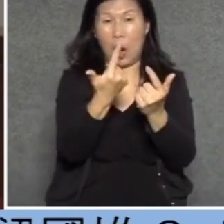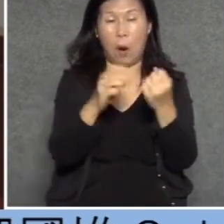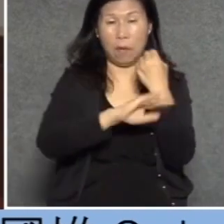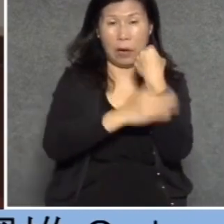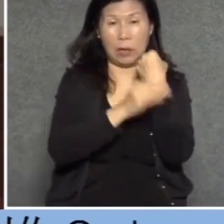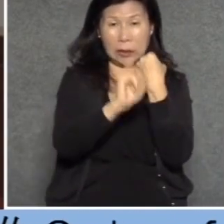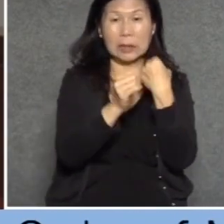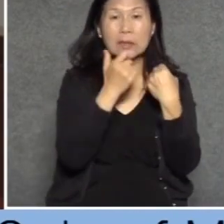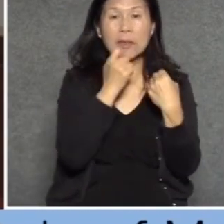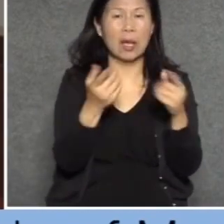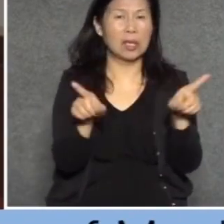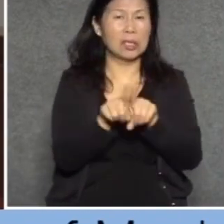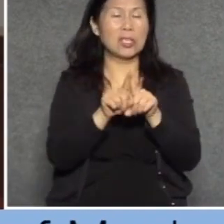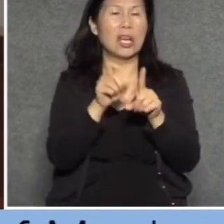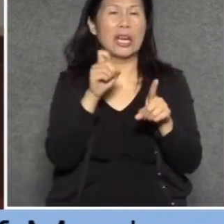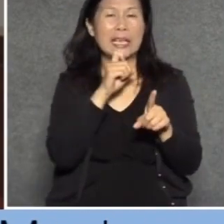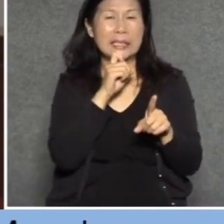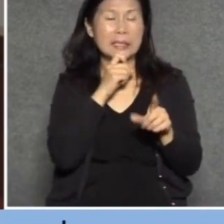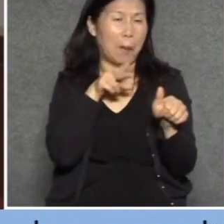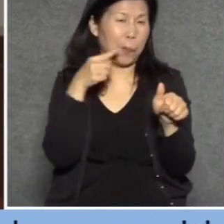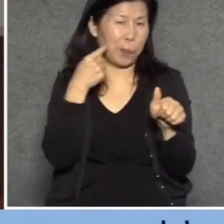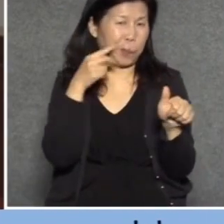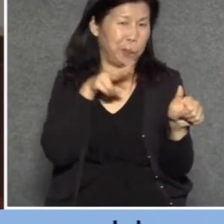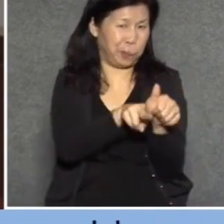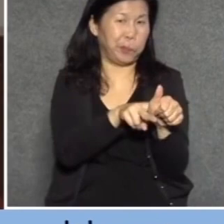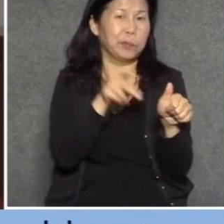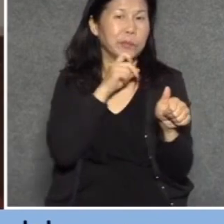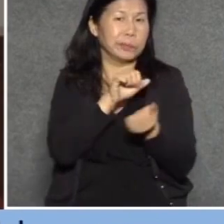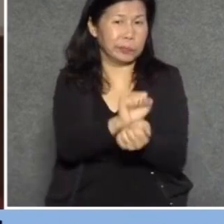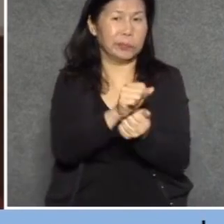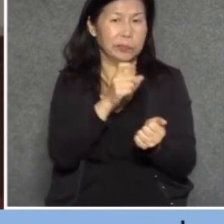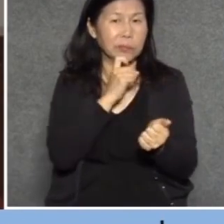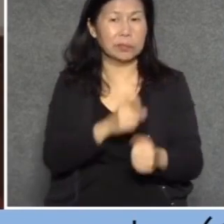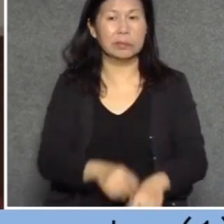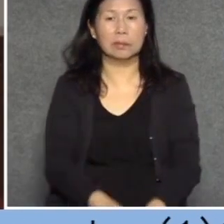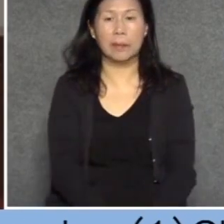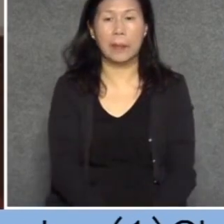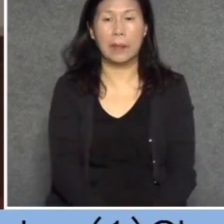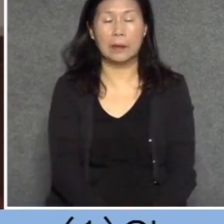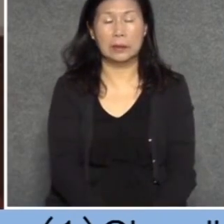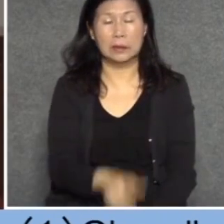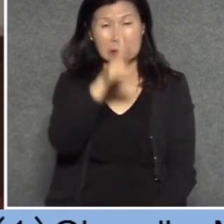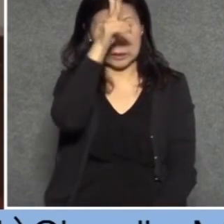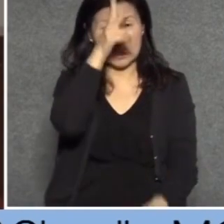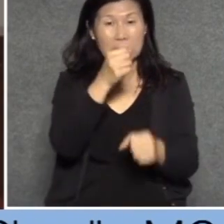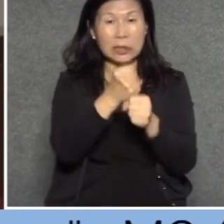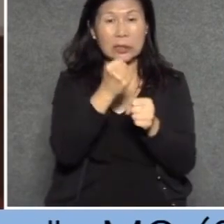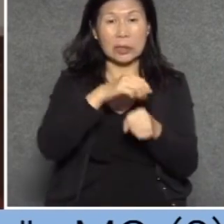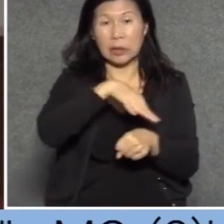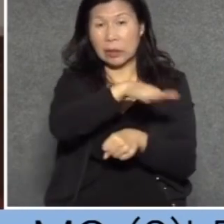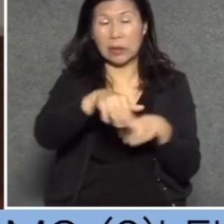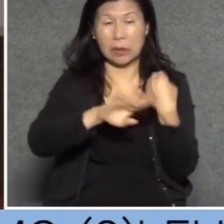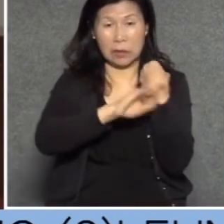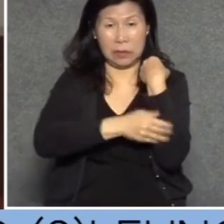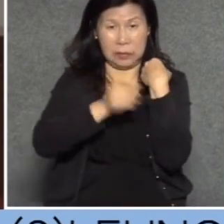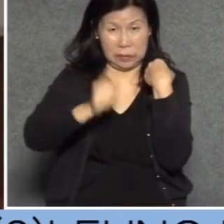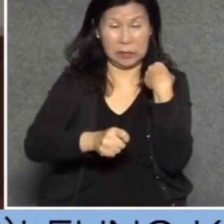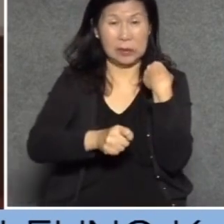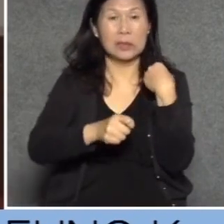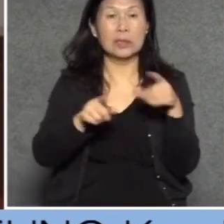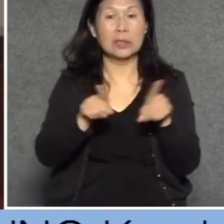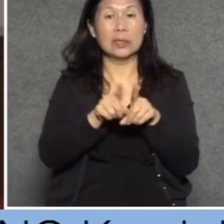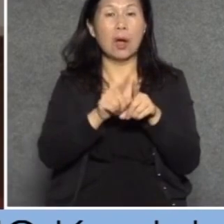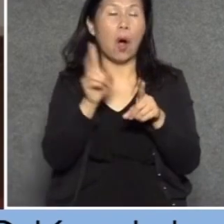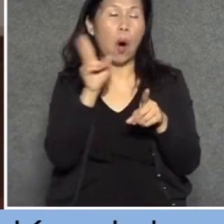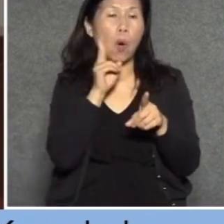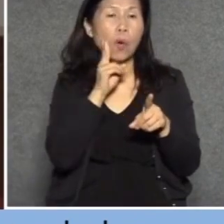係有啲冤獄嘅冤案嘅，我話俾你。好啦。當局處理涉及法官或者裁判官被指